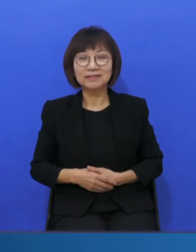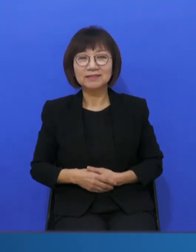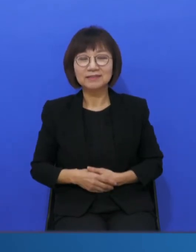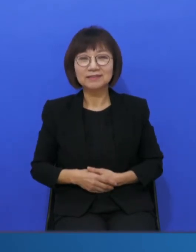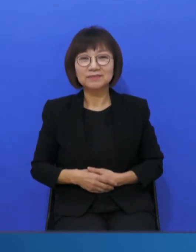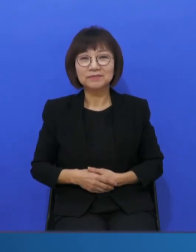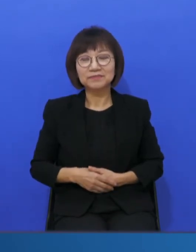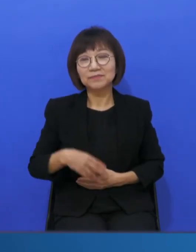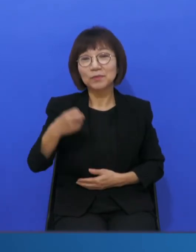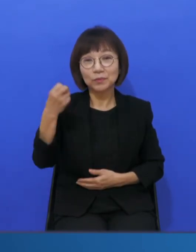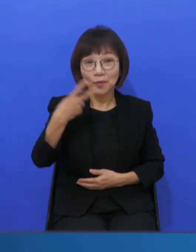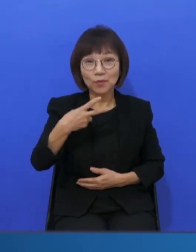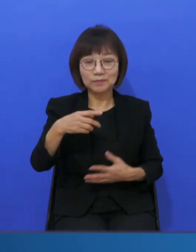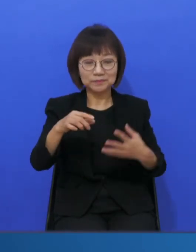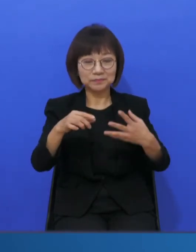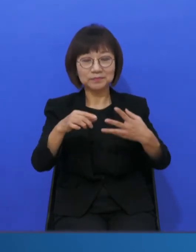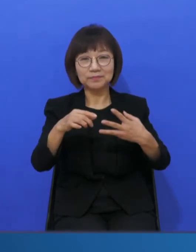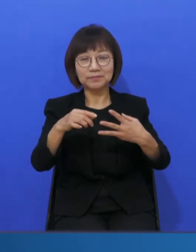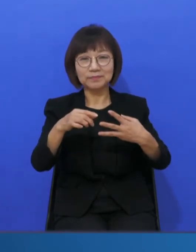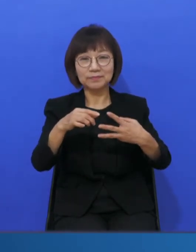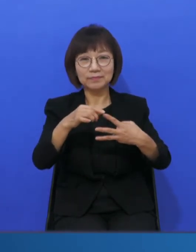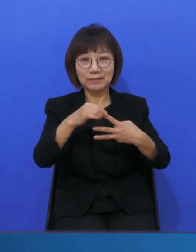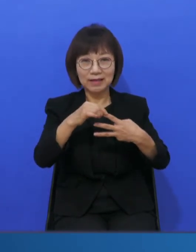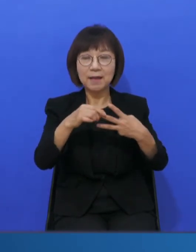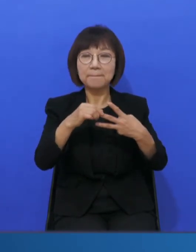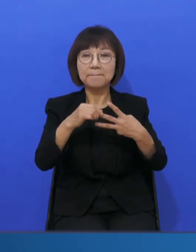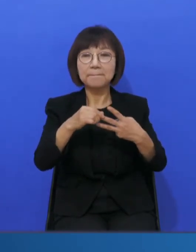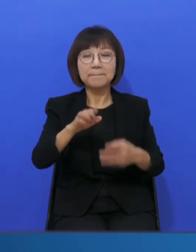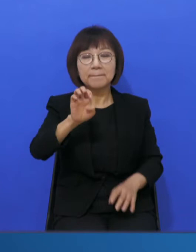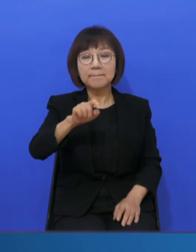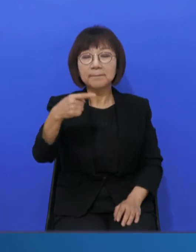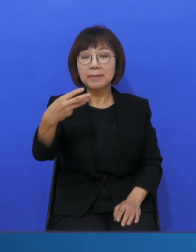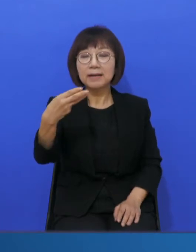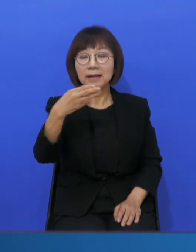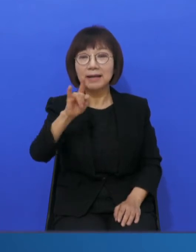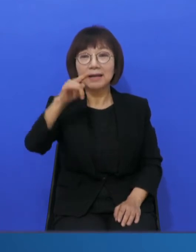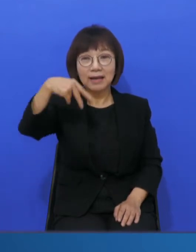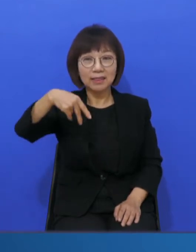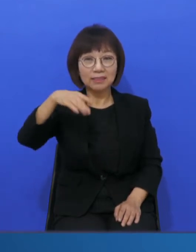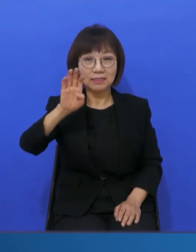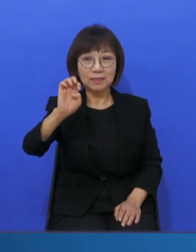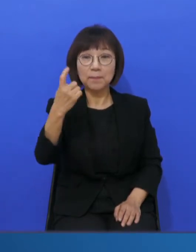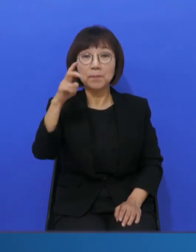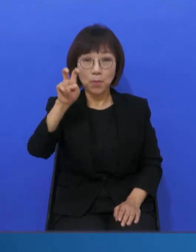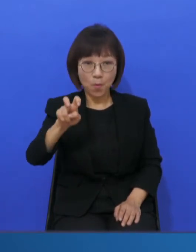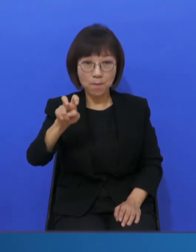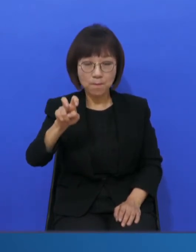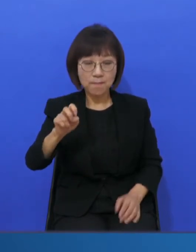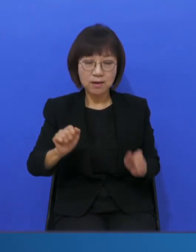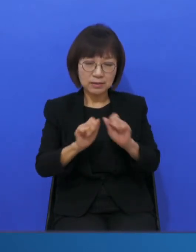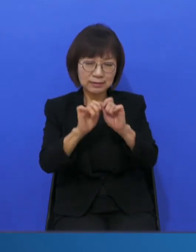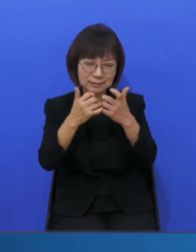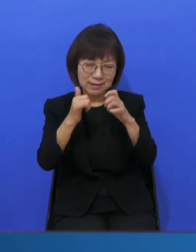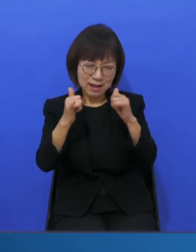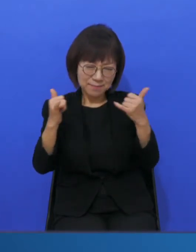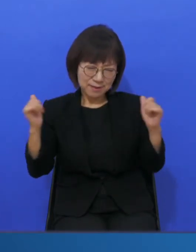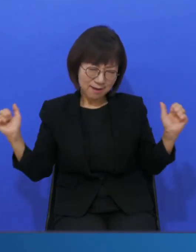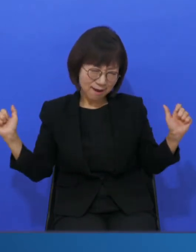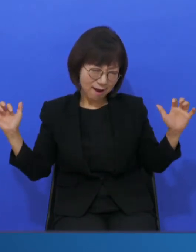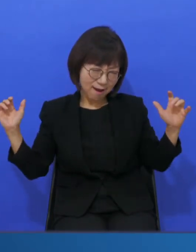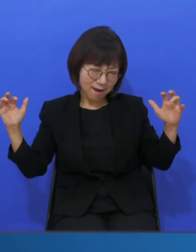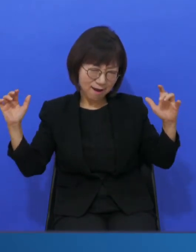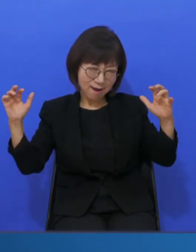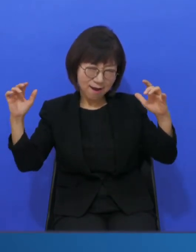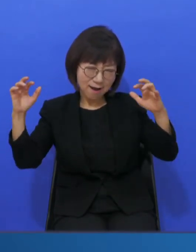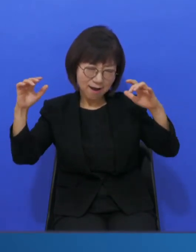해야 됩니까? In addition, what must we do? 여기가 플랫폼이 돼야 돼요. This must become our platform. 정말 사람들이 와서 2, 3질 치유